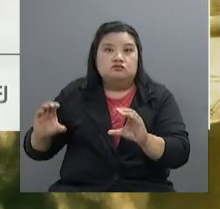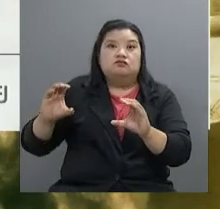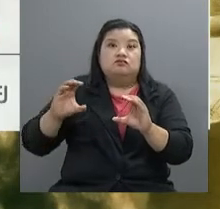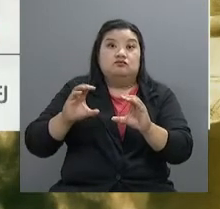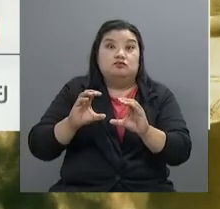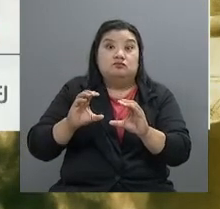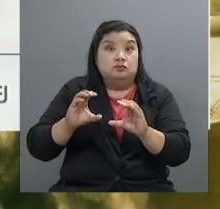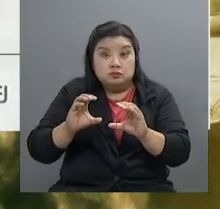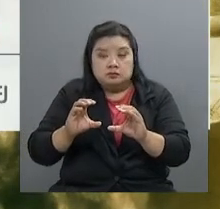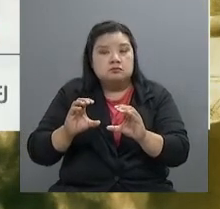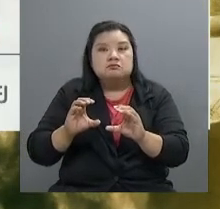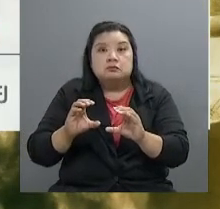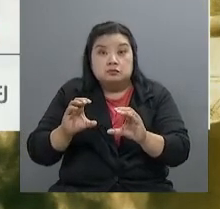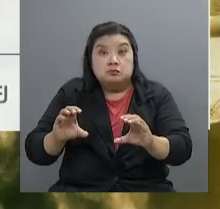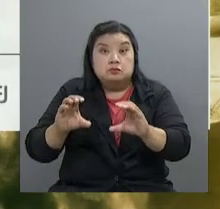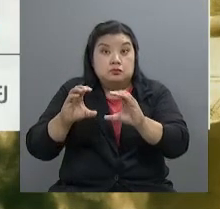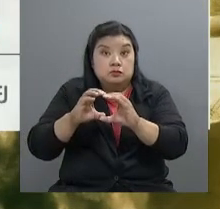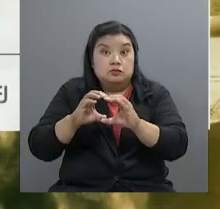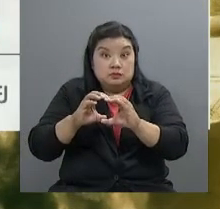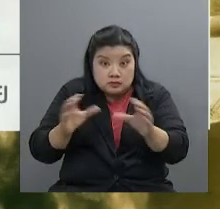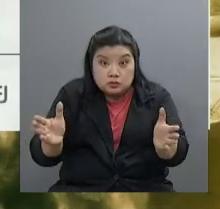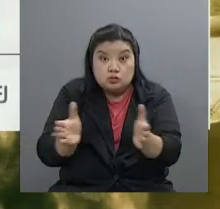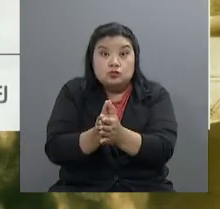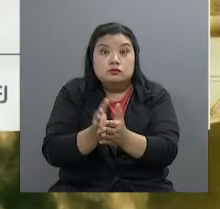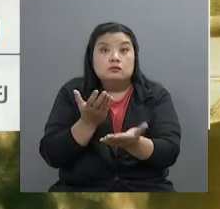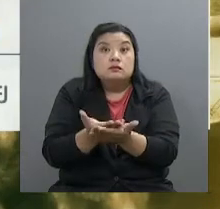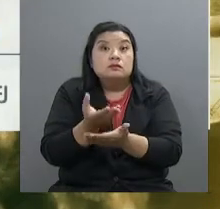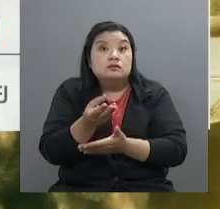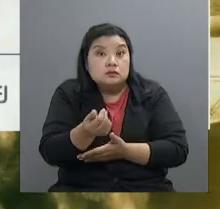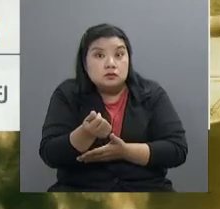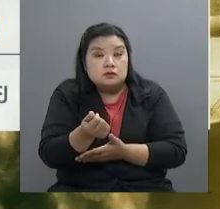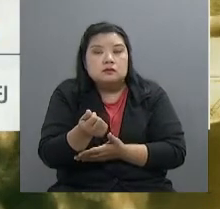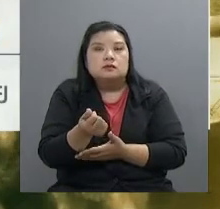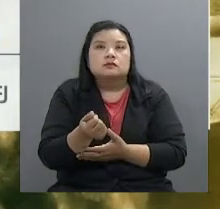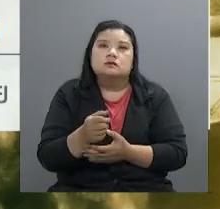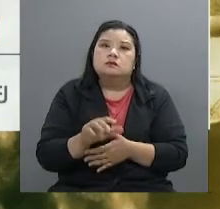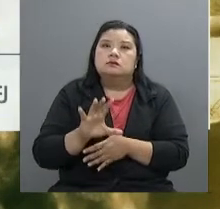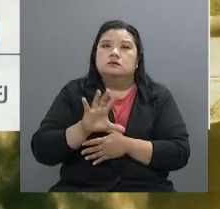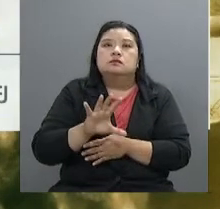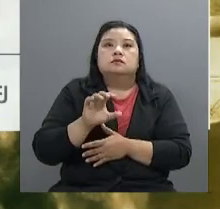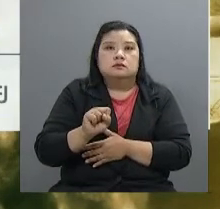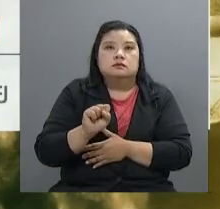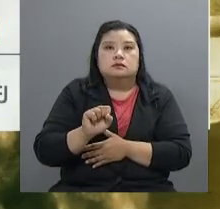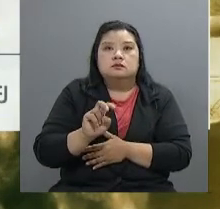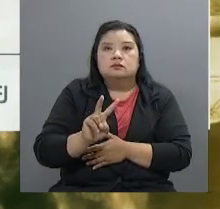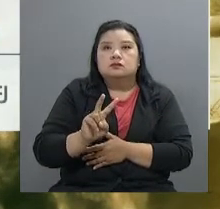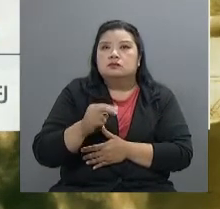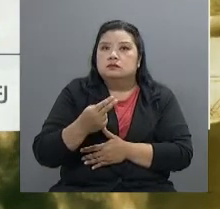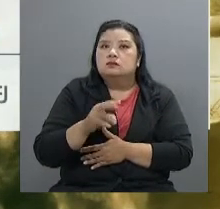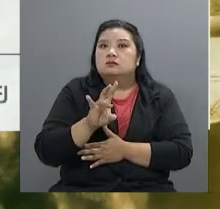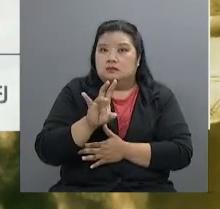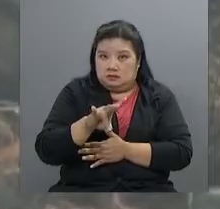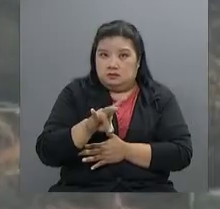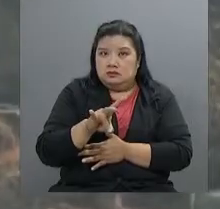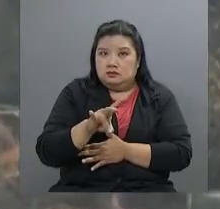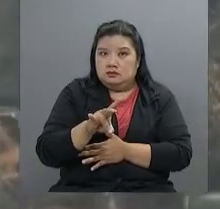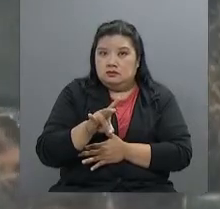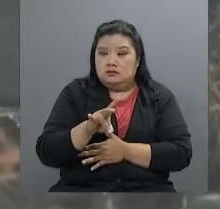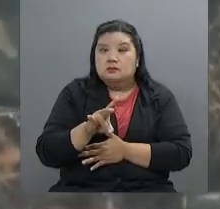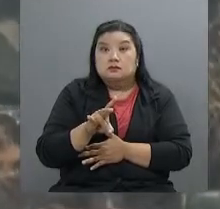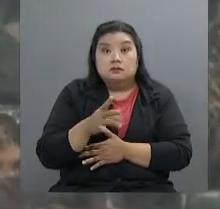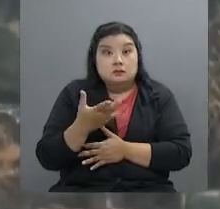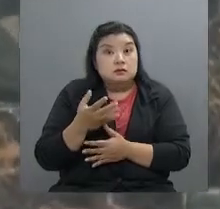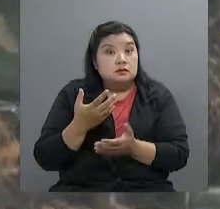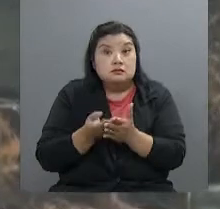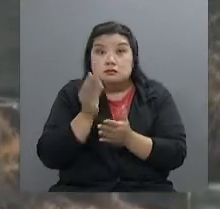ปลดประจำการเนี่ยเบ็ดเสร็จแล้วจะได้รับเงินก้อนประมาณห้าแสนสองหมื่น7,000บาทนี่คือรวมดอกเบี้ยด้วยนะ